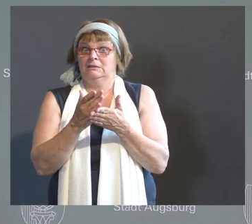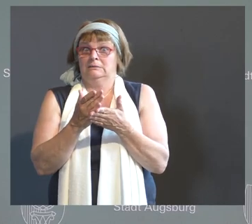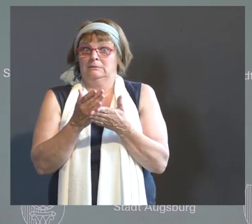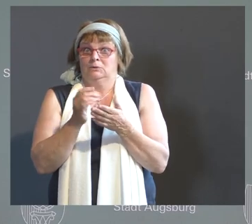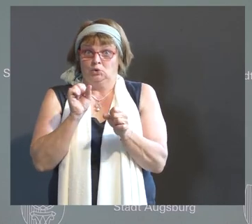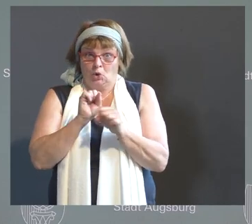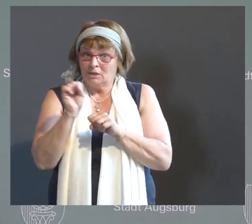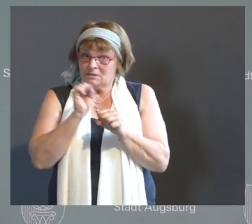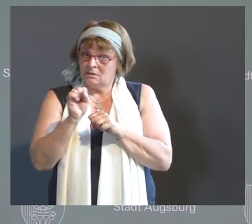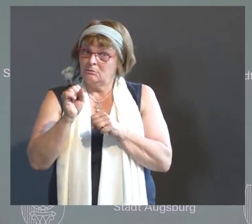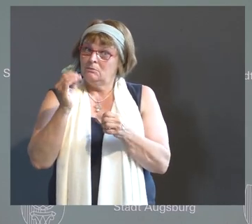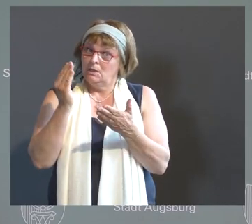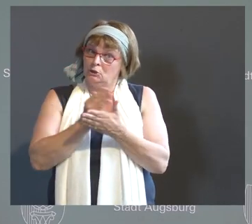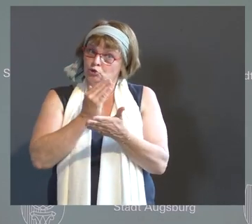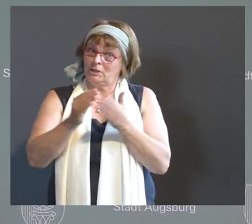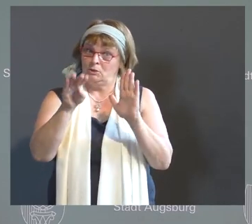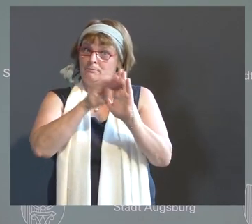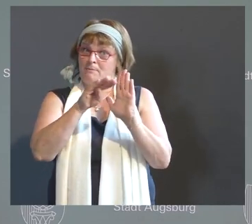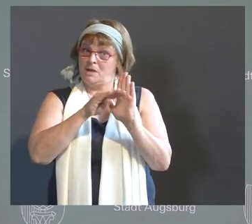Wochenende?